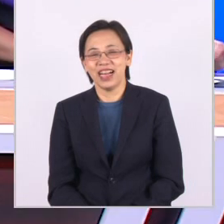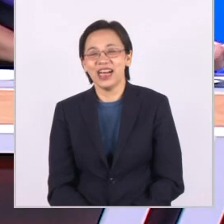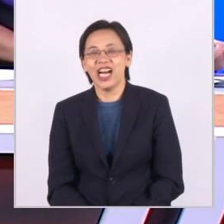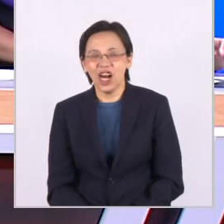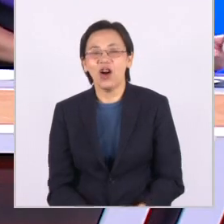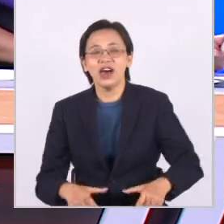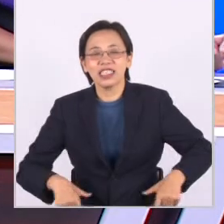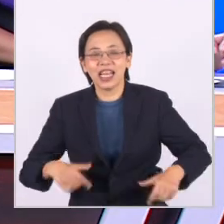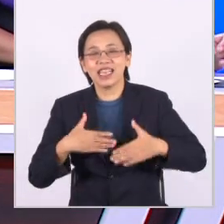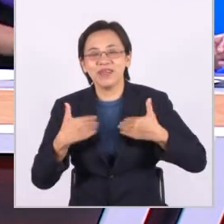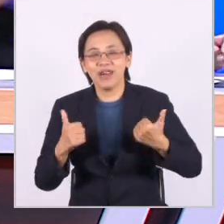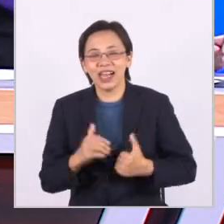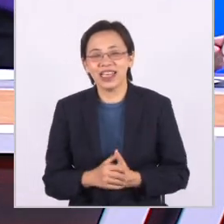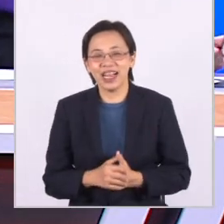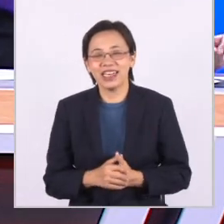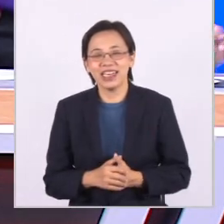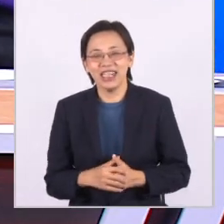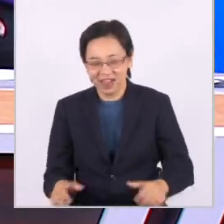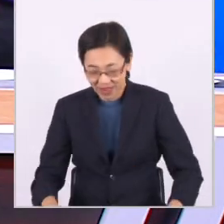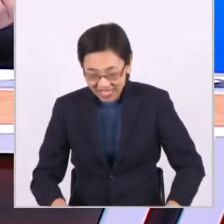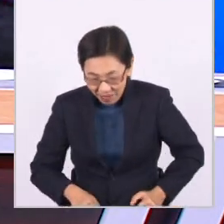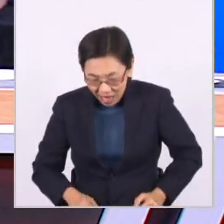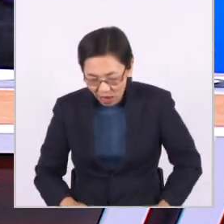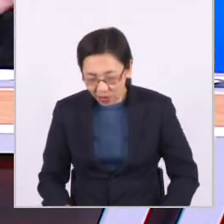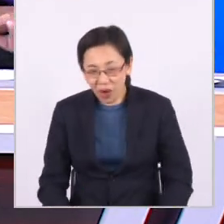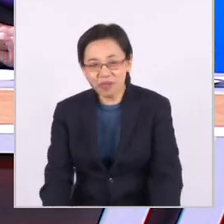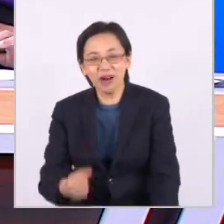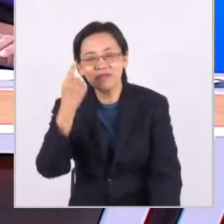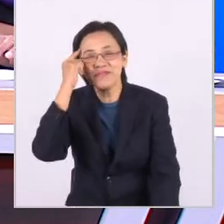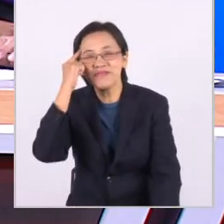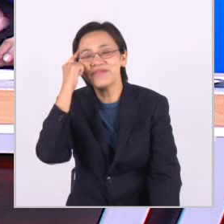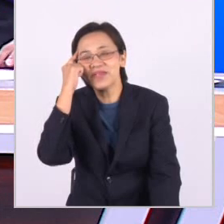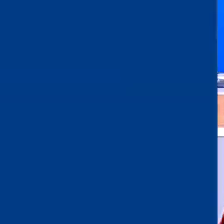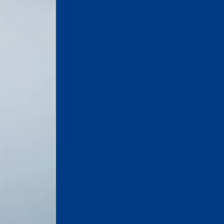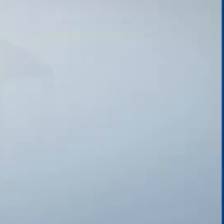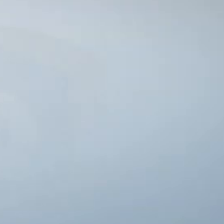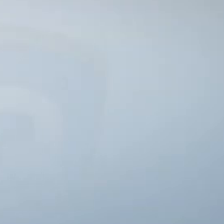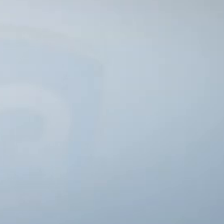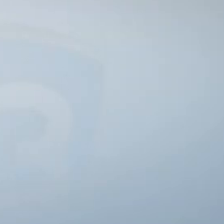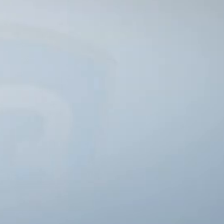าย แล้วมันจะไม่รูดลงที่ขาเหรอ นั้นยางยังดีอยู่นะคะ